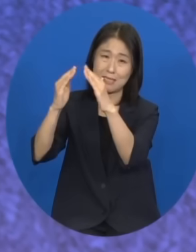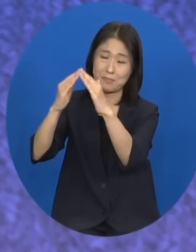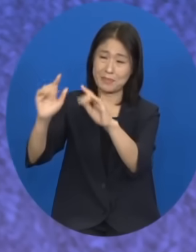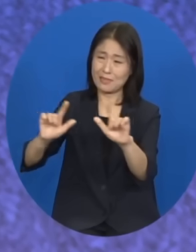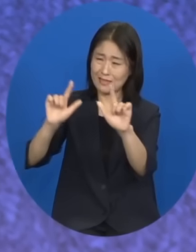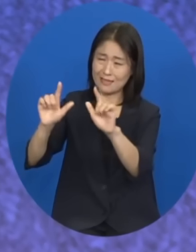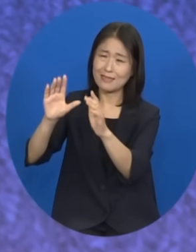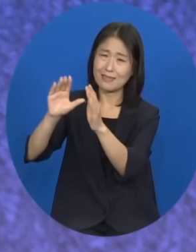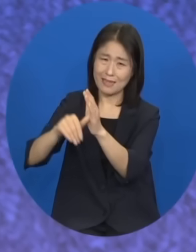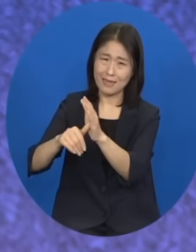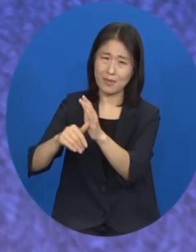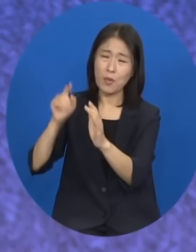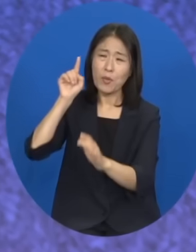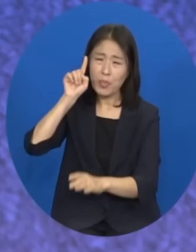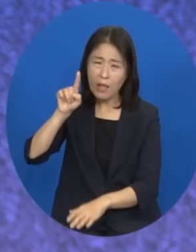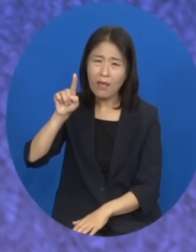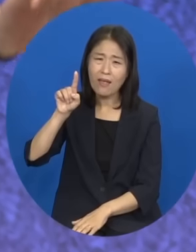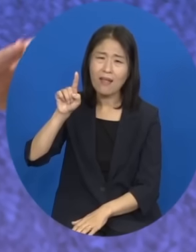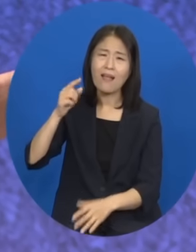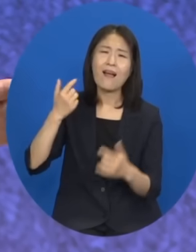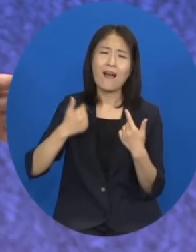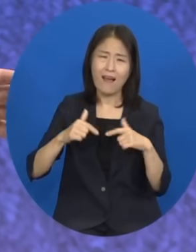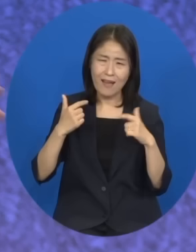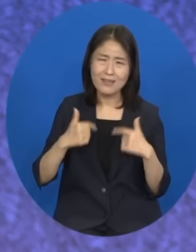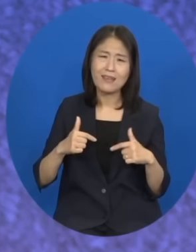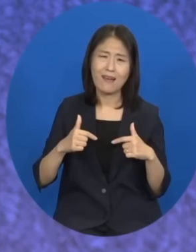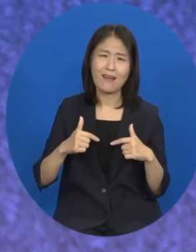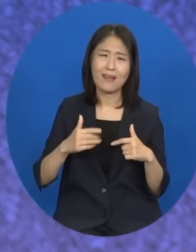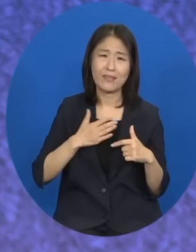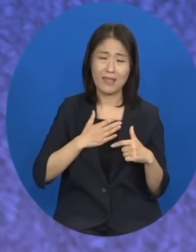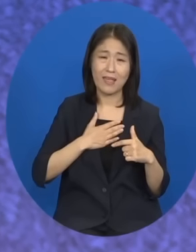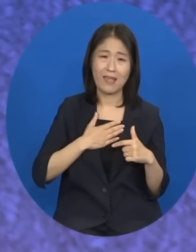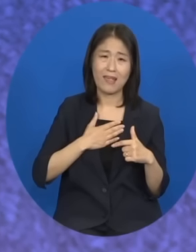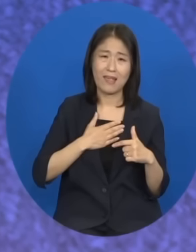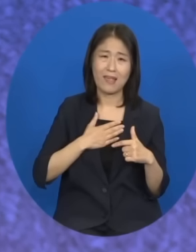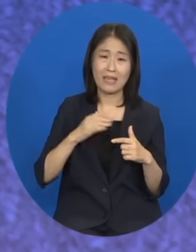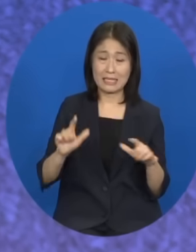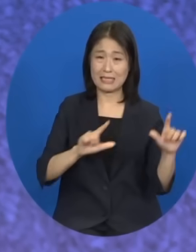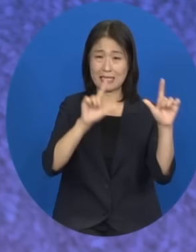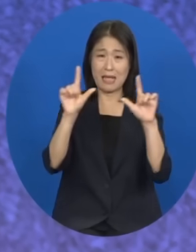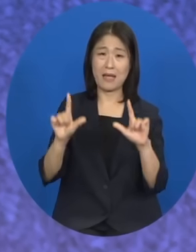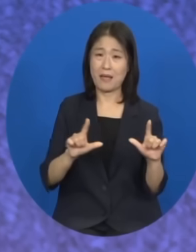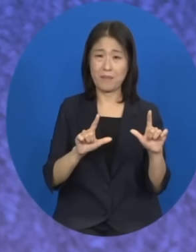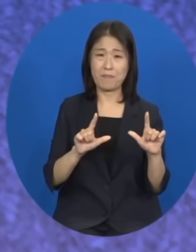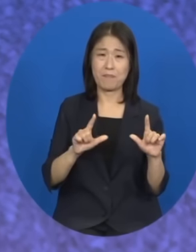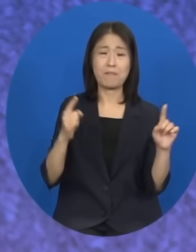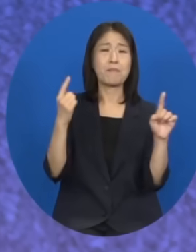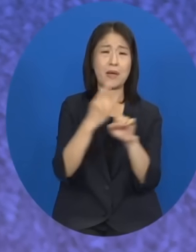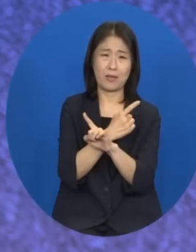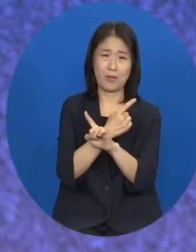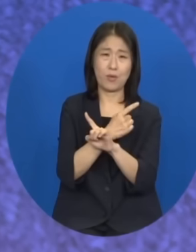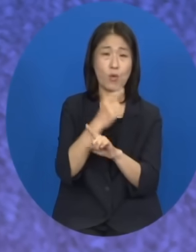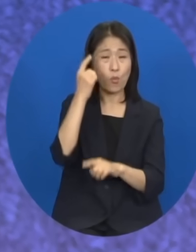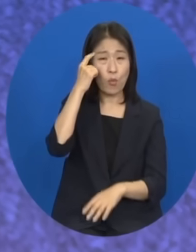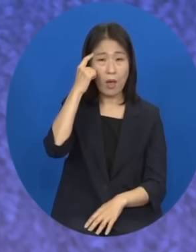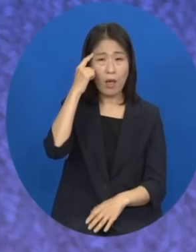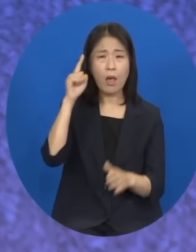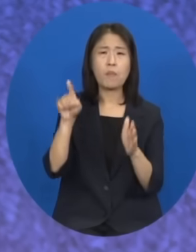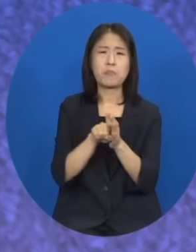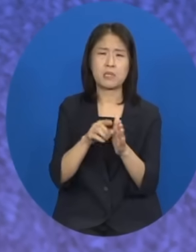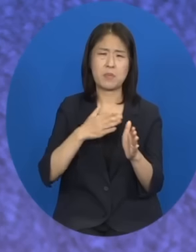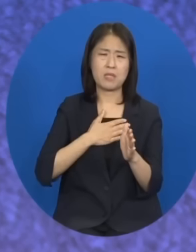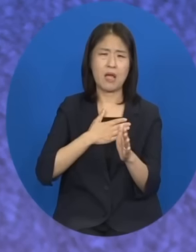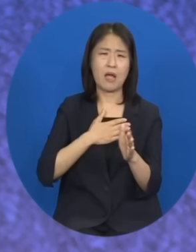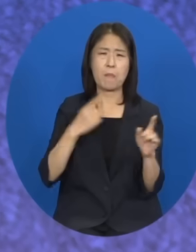내일도, 우리의 삶 전체가 바뀌어요. 믿음이 모든 것을 바꿔요. 예수님이 나와 함께